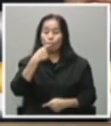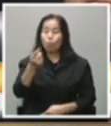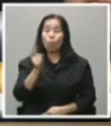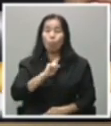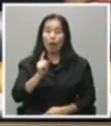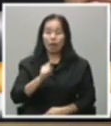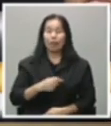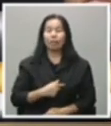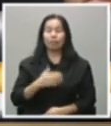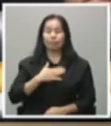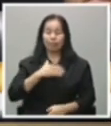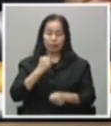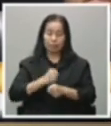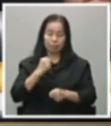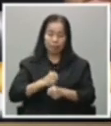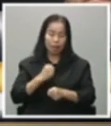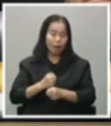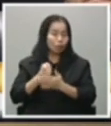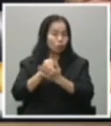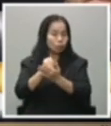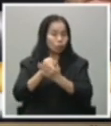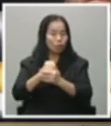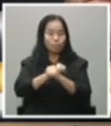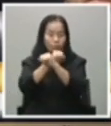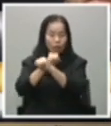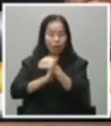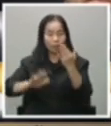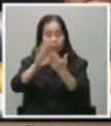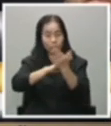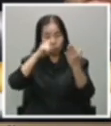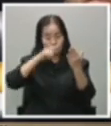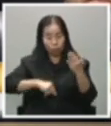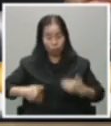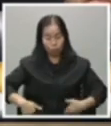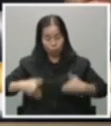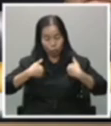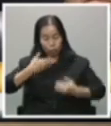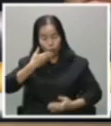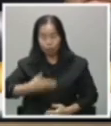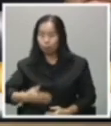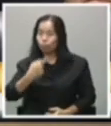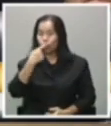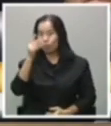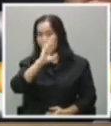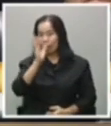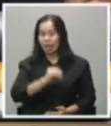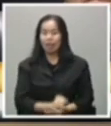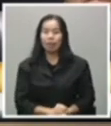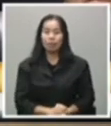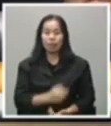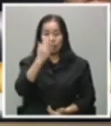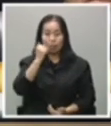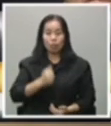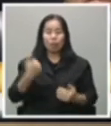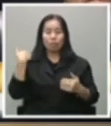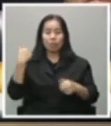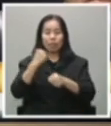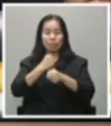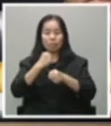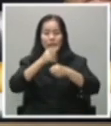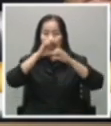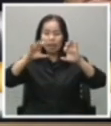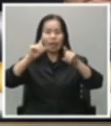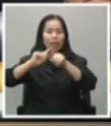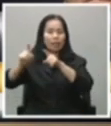ทำงานรับใช้ชาติมาตลอดชีวิตนี่เอามาอ้างไม่ได้นะครับท่านประธานข้าราชการหน่วยงานอื่นกระทรวงอื่นเขาก็ทำงานรับใช้ชา